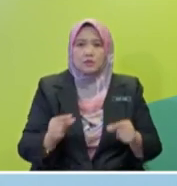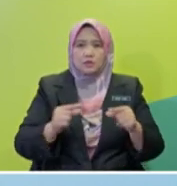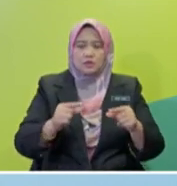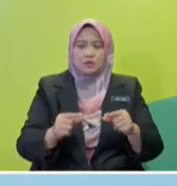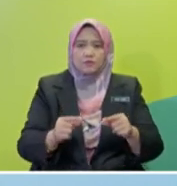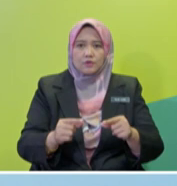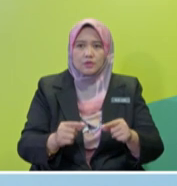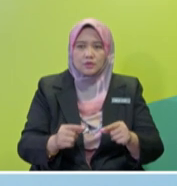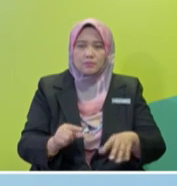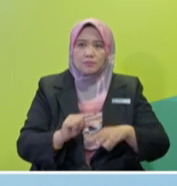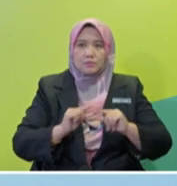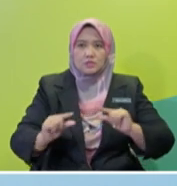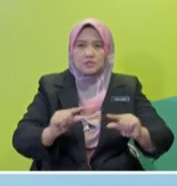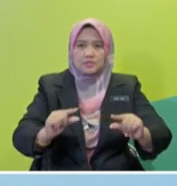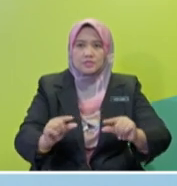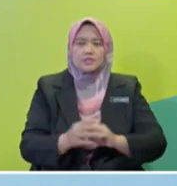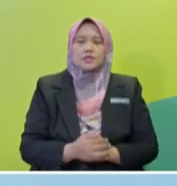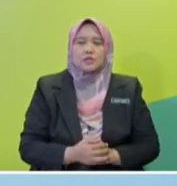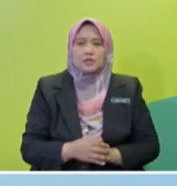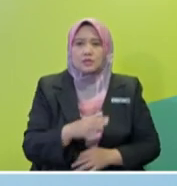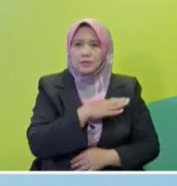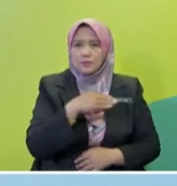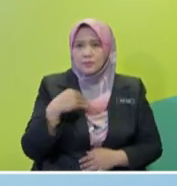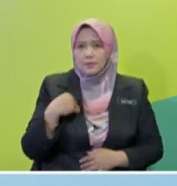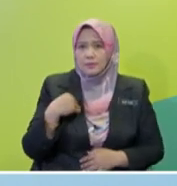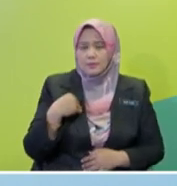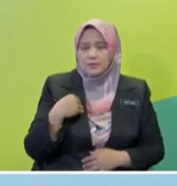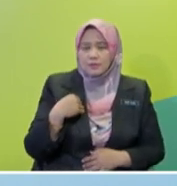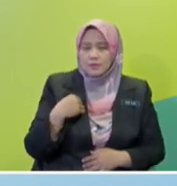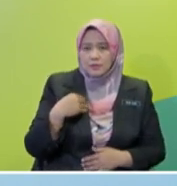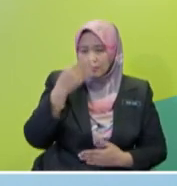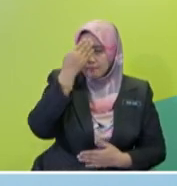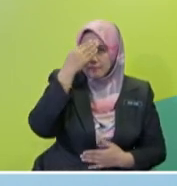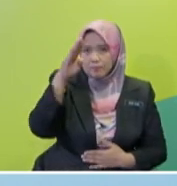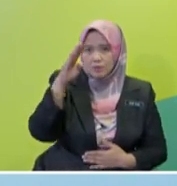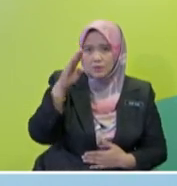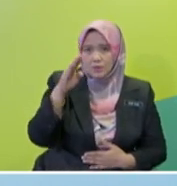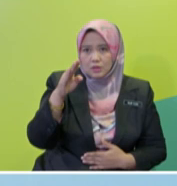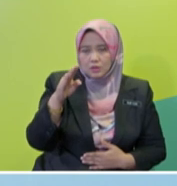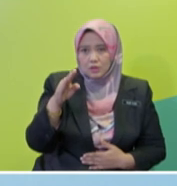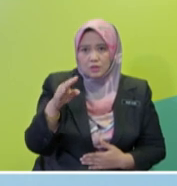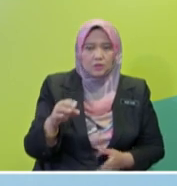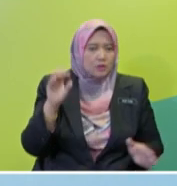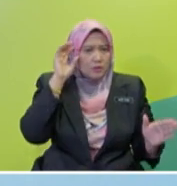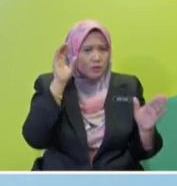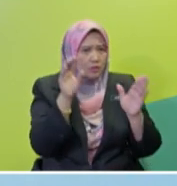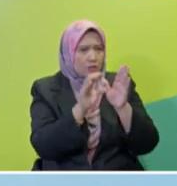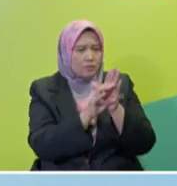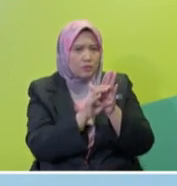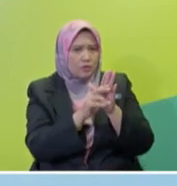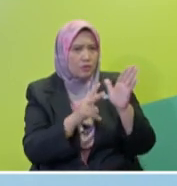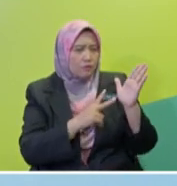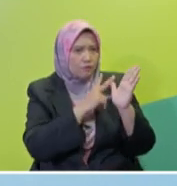ini dapat memberikan satu gambaran bisul kepada supaya dapat melaksanakan tugas